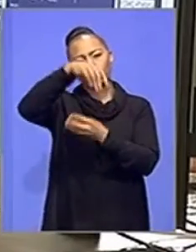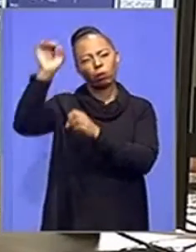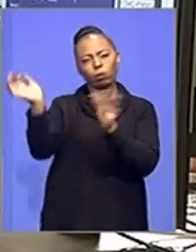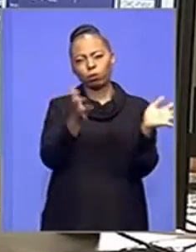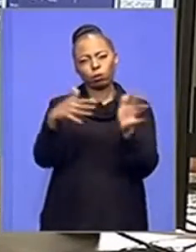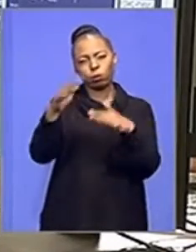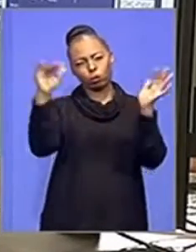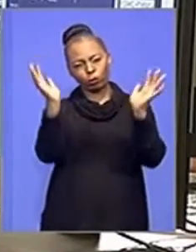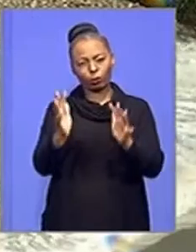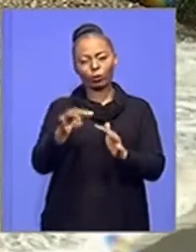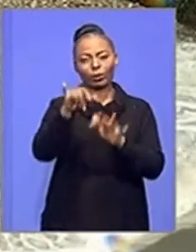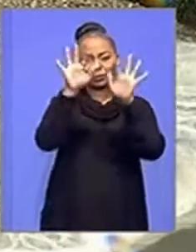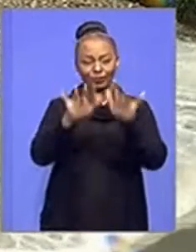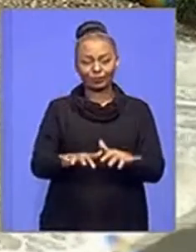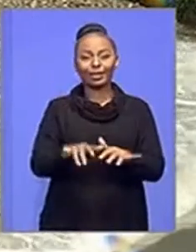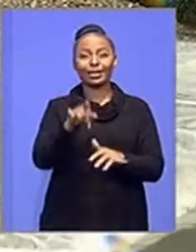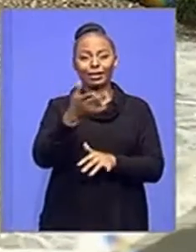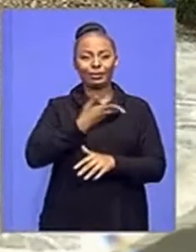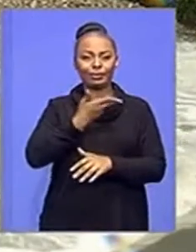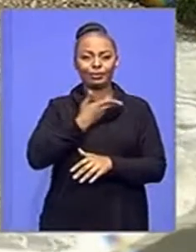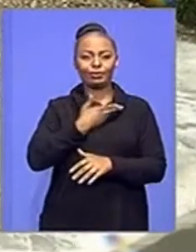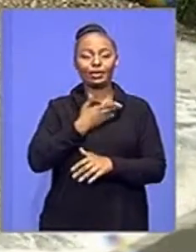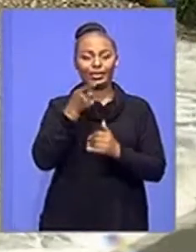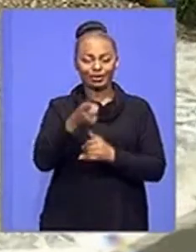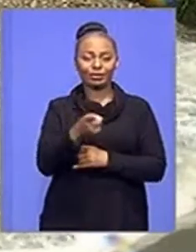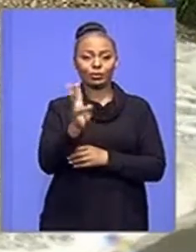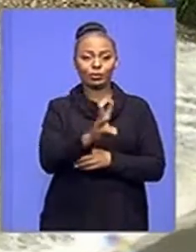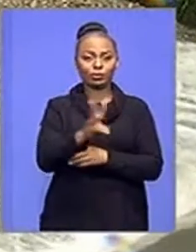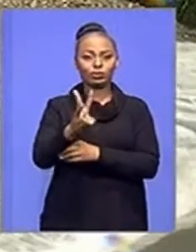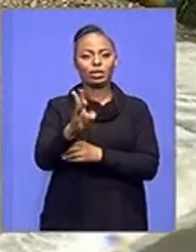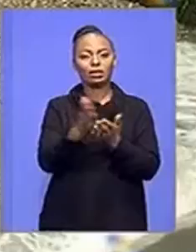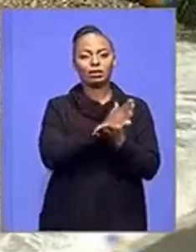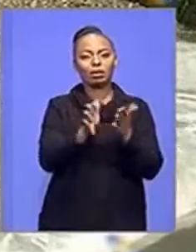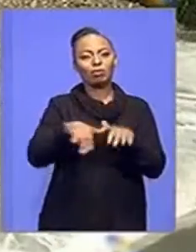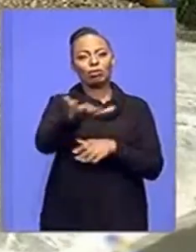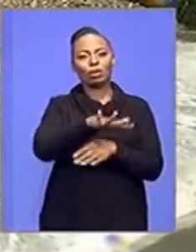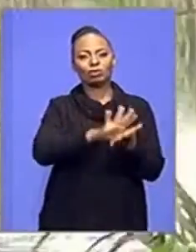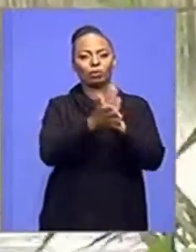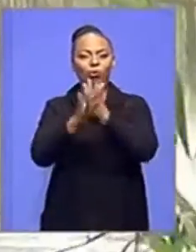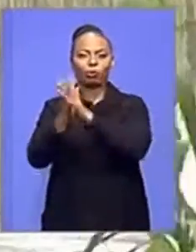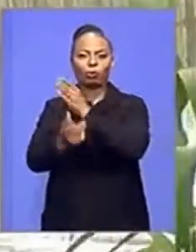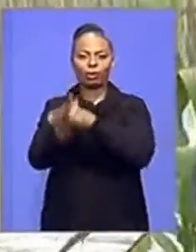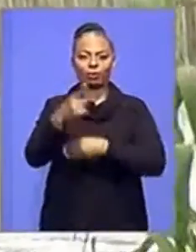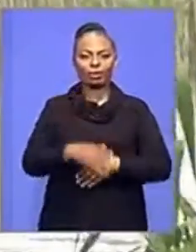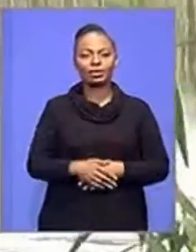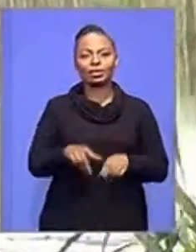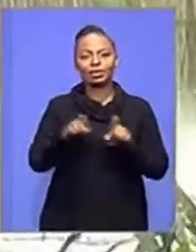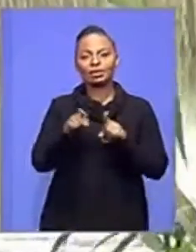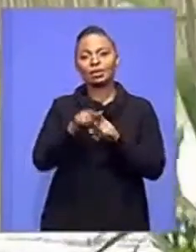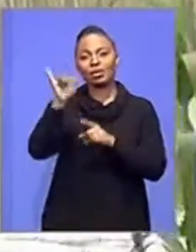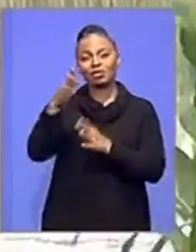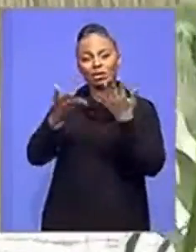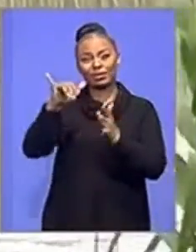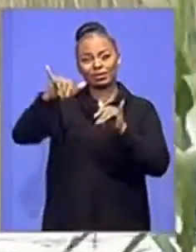fokotsegile bogale. Ba ditirelo tsa maemo a bosa ba re batho ba nnang mo dikgaolong tse di kwa tlase ba ele tlhoko ka gonne